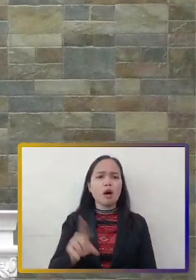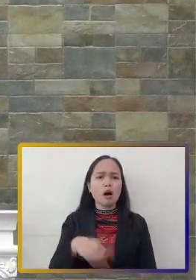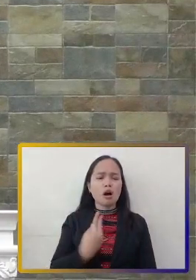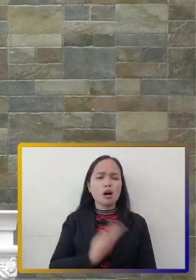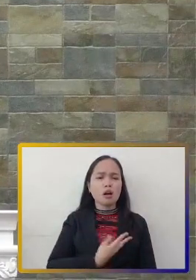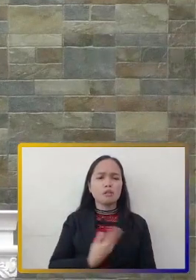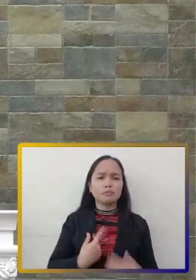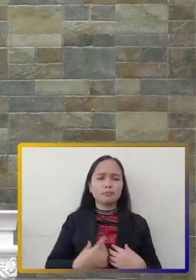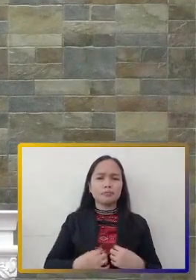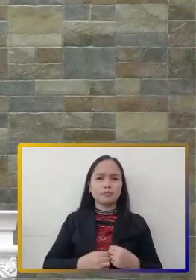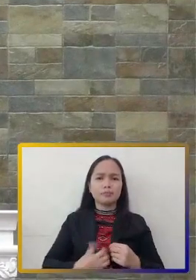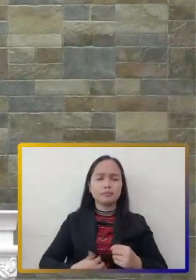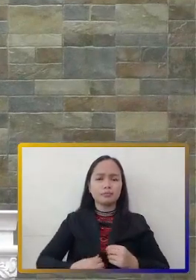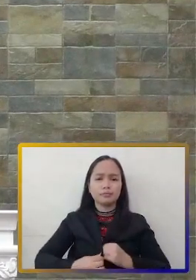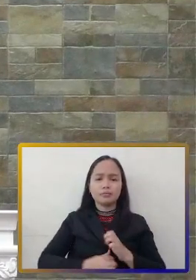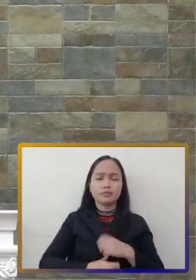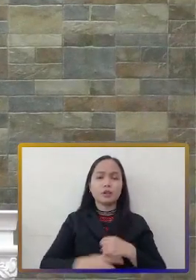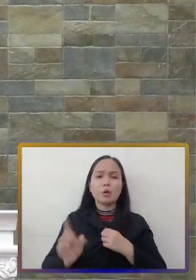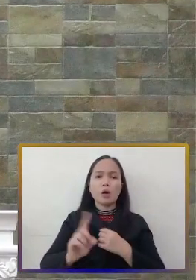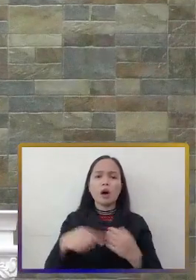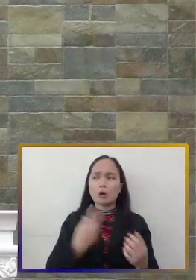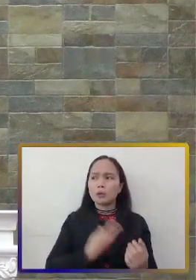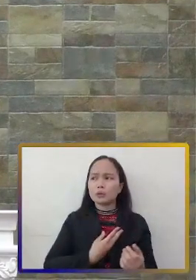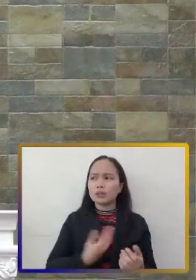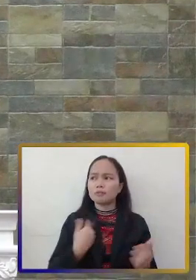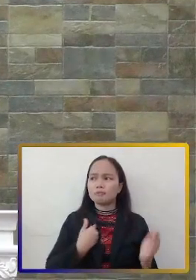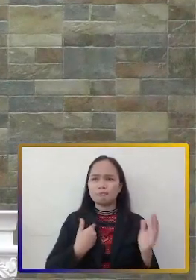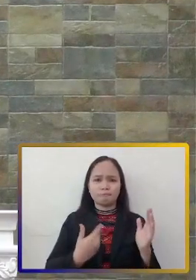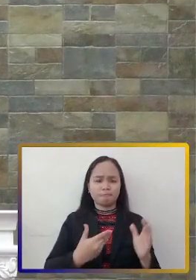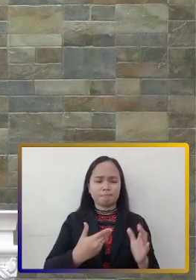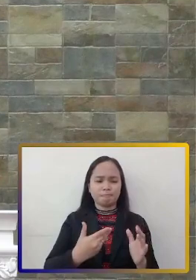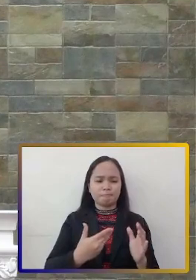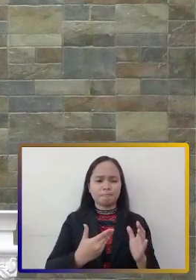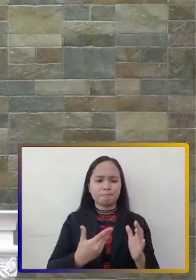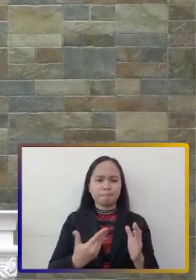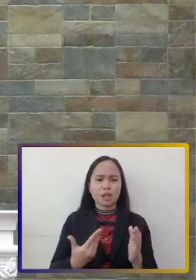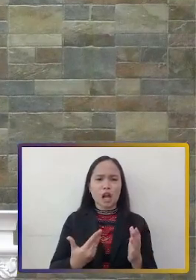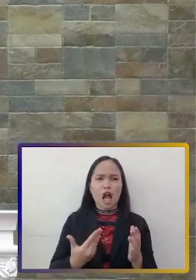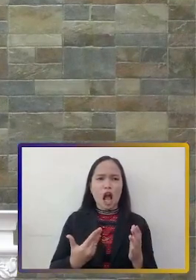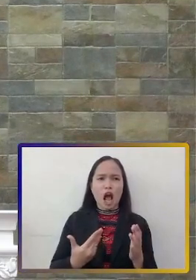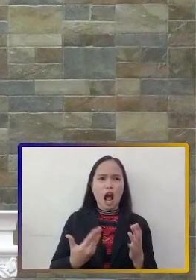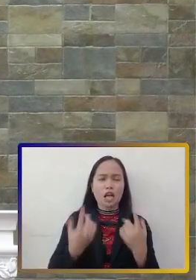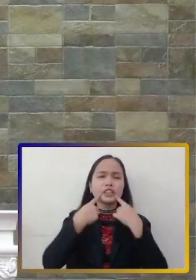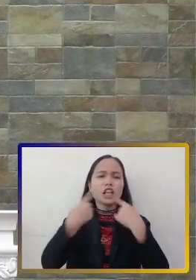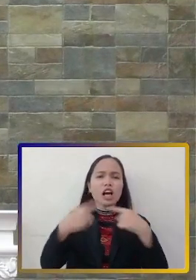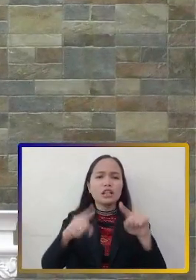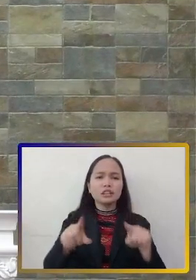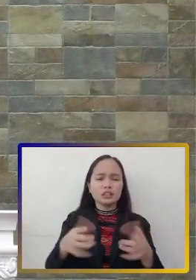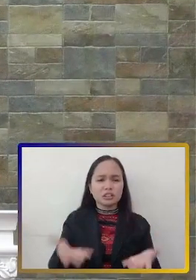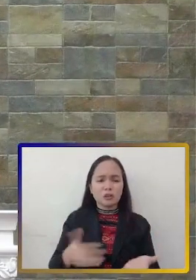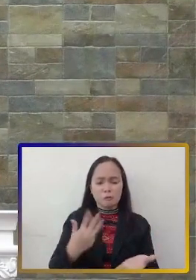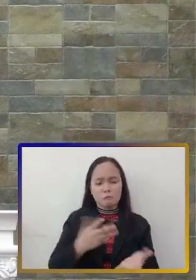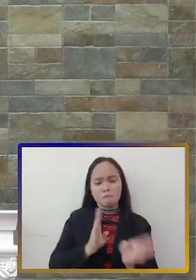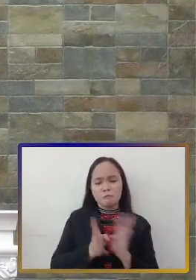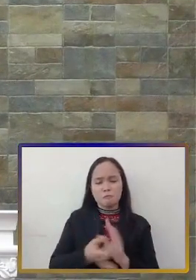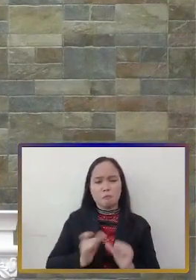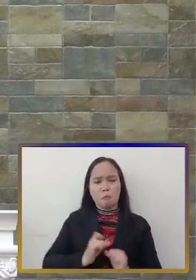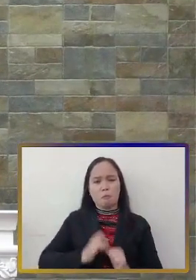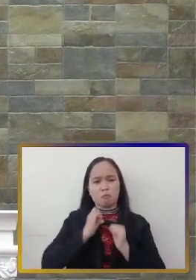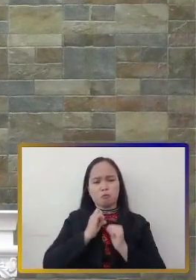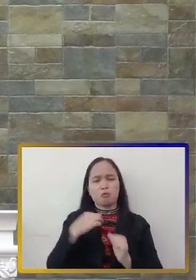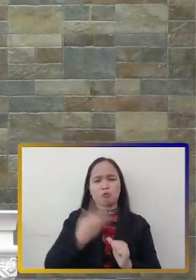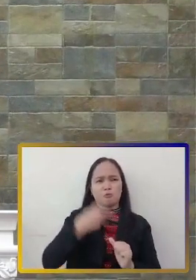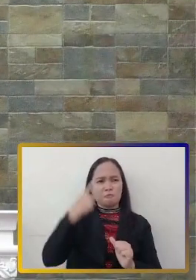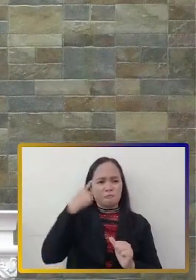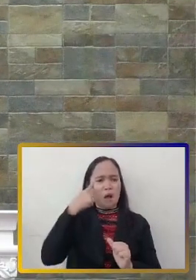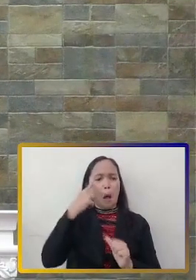mga kapatid, na halos pinagmamalaki natin na hindi na natin iwanan at para bang mas mataas na siya kaysa